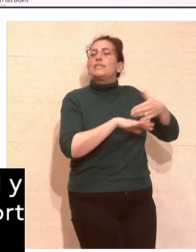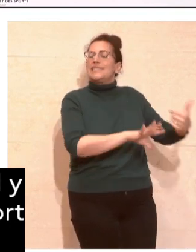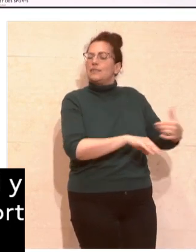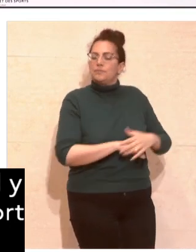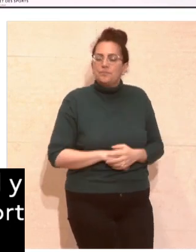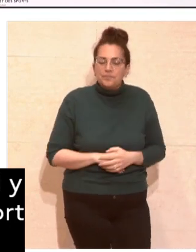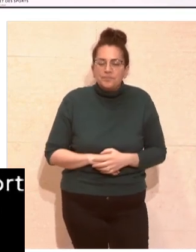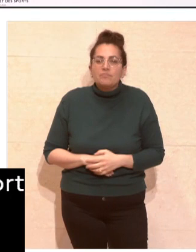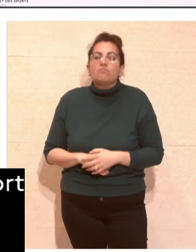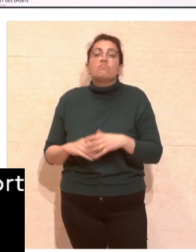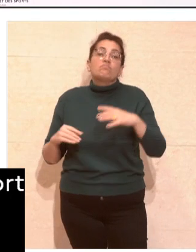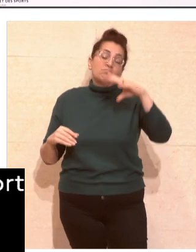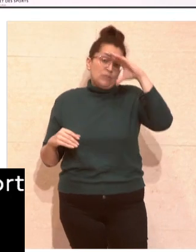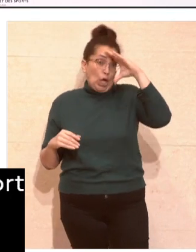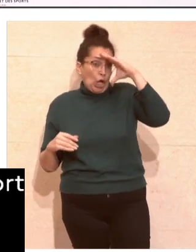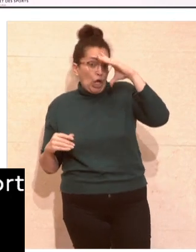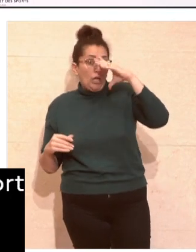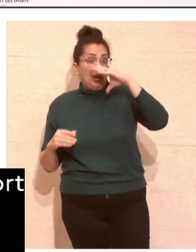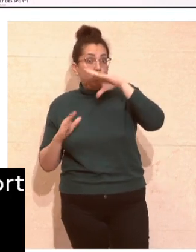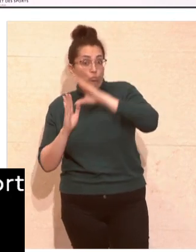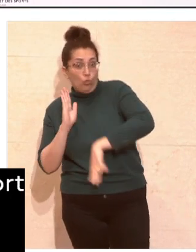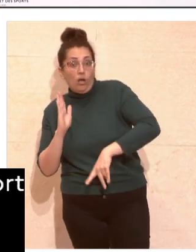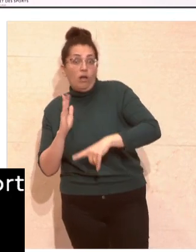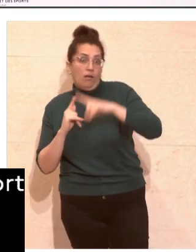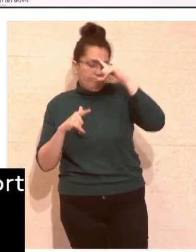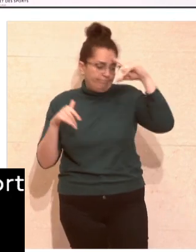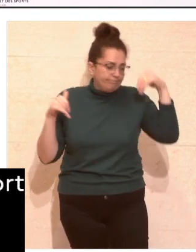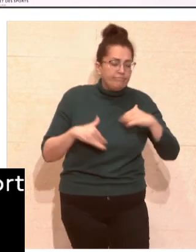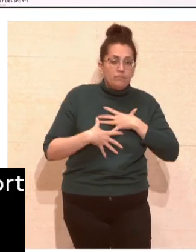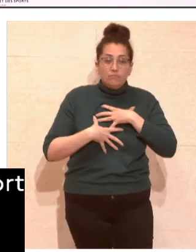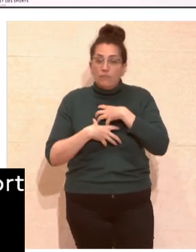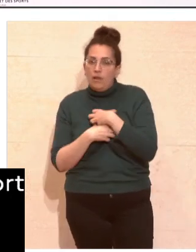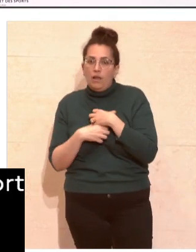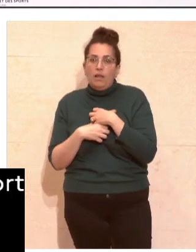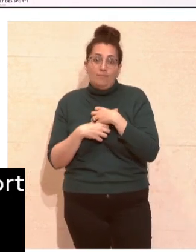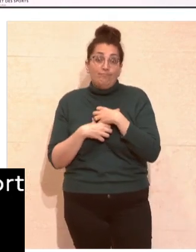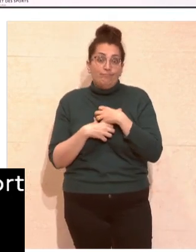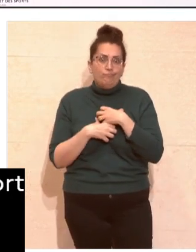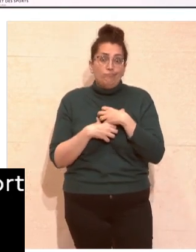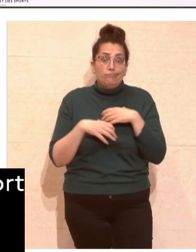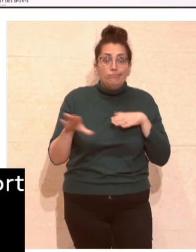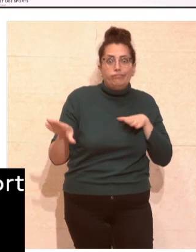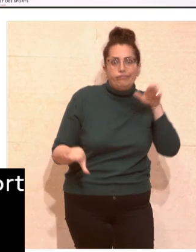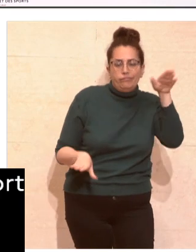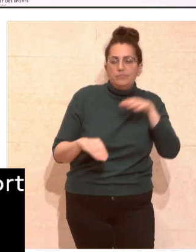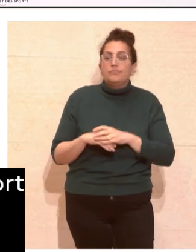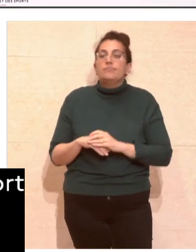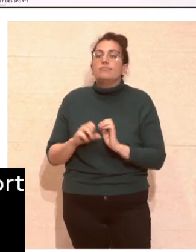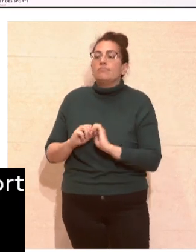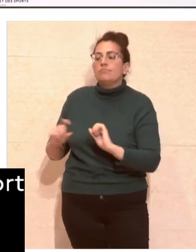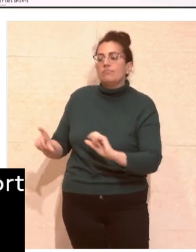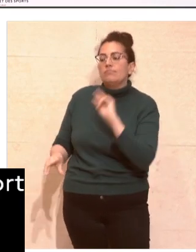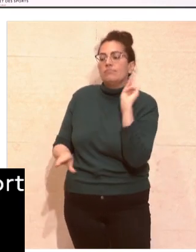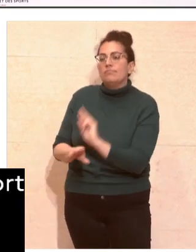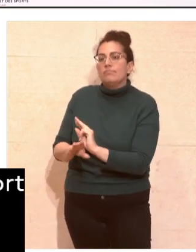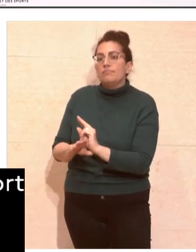l'humeur et le niveau d'anxiété et de dépression. Et la quantité d'écran est